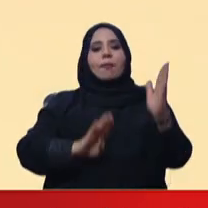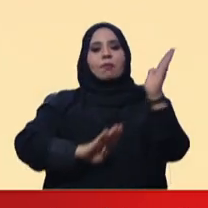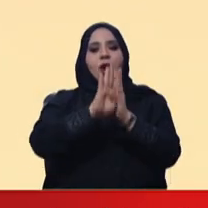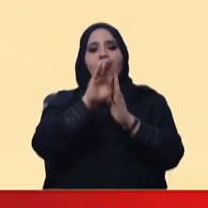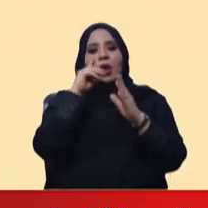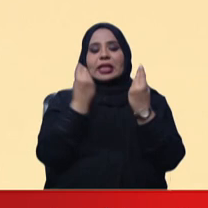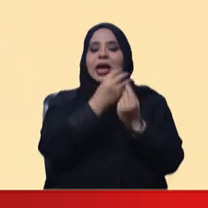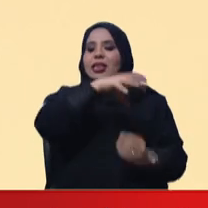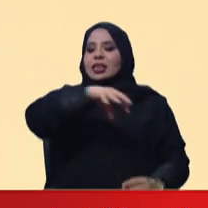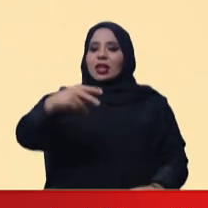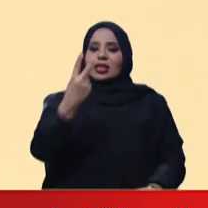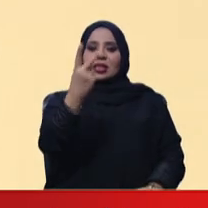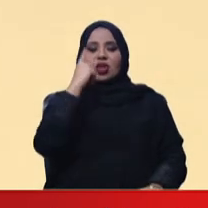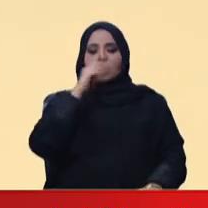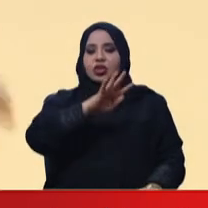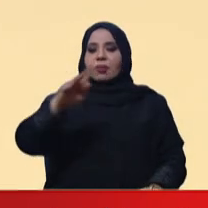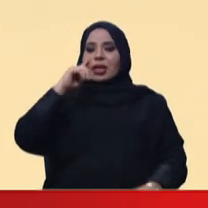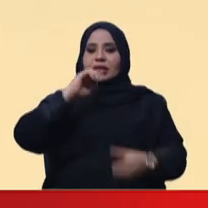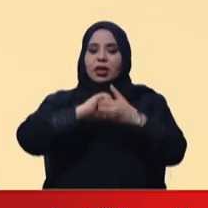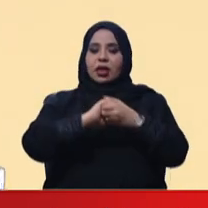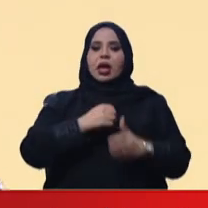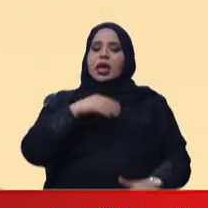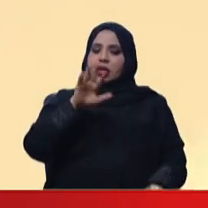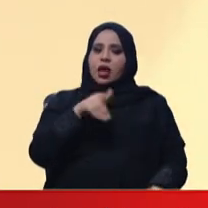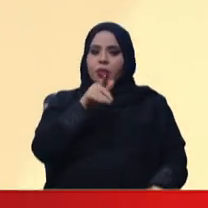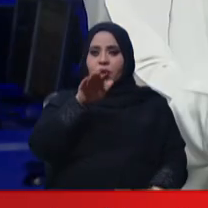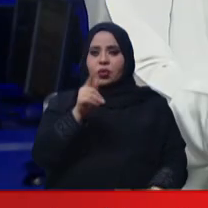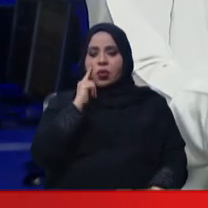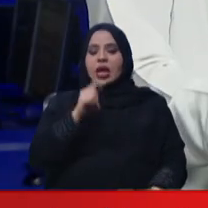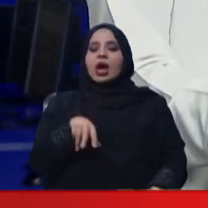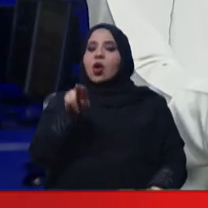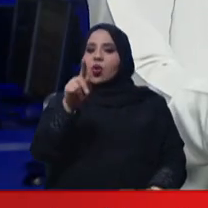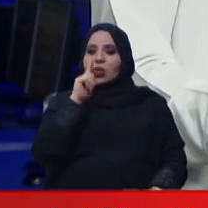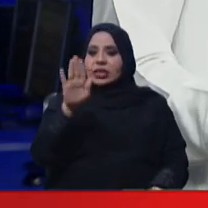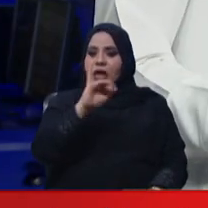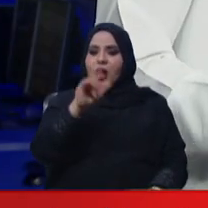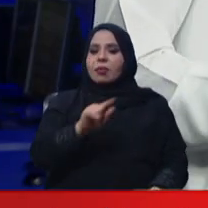البلدين والشعبين الصديقين. نعم، بلا شك أستاذ سالم، يعني لو